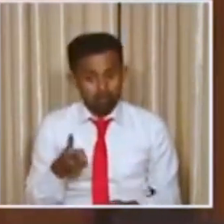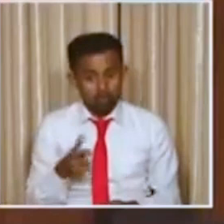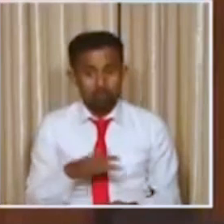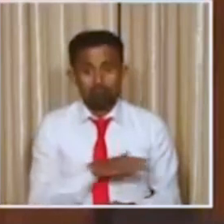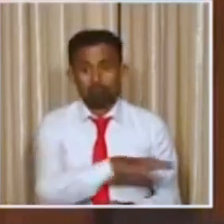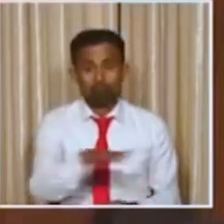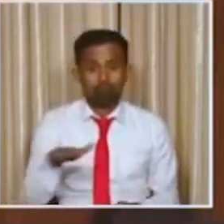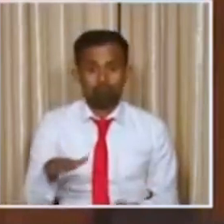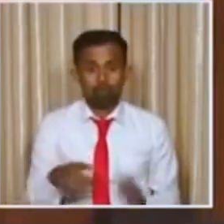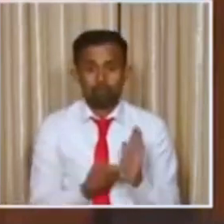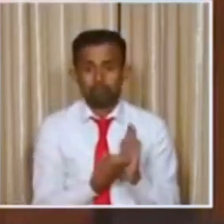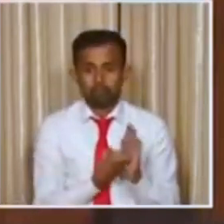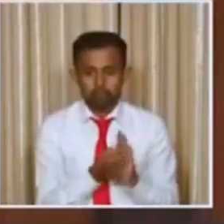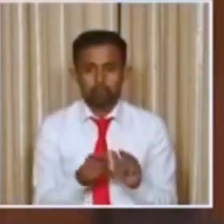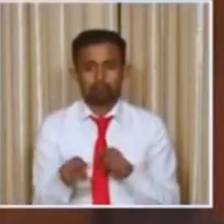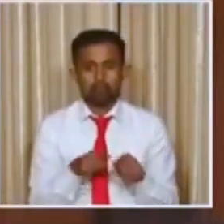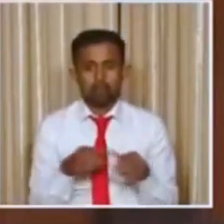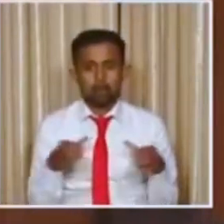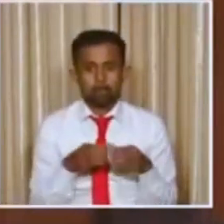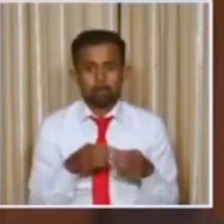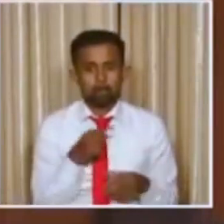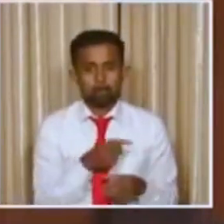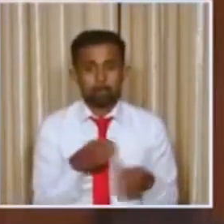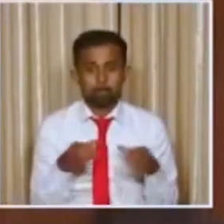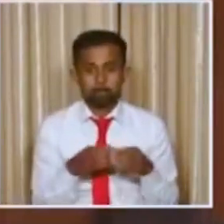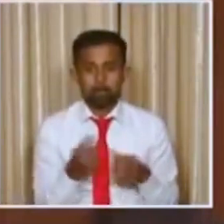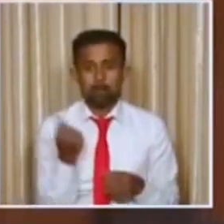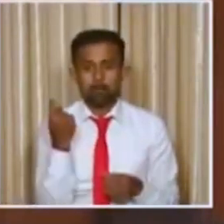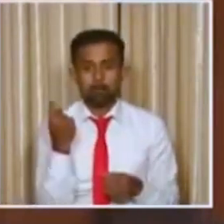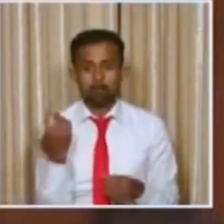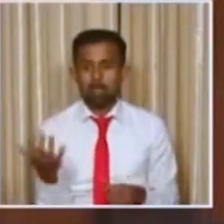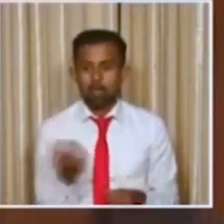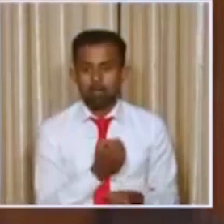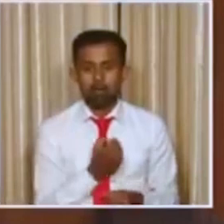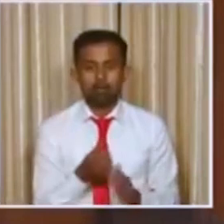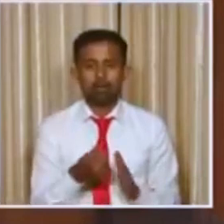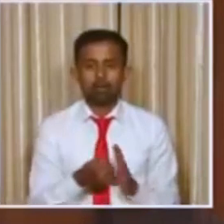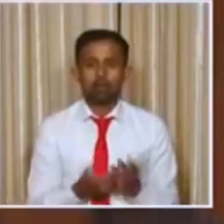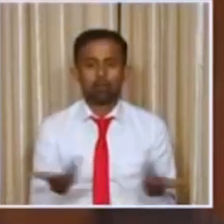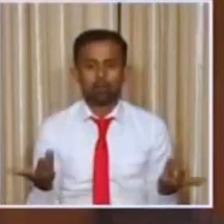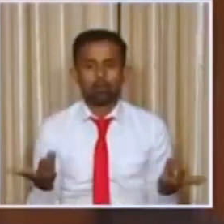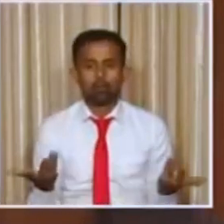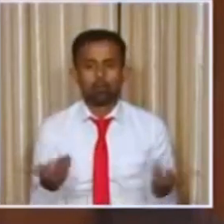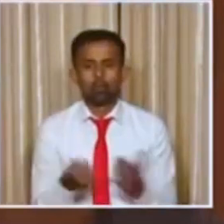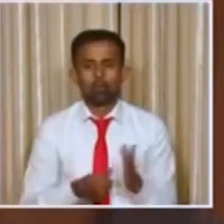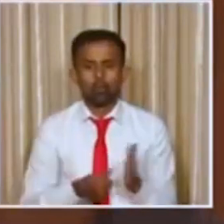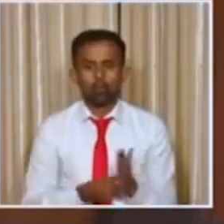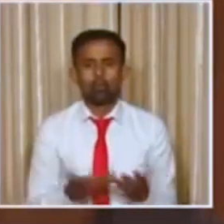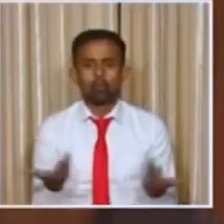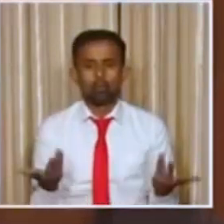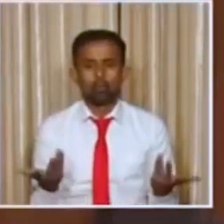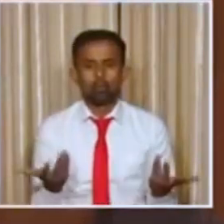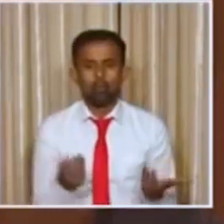இடமாக் நீதி விரோதி இல்லை சார் பக்ஷகட்ட பக்ஷகட்ட பதுவரம் தீரும் இன்னும் ஆன்டி கரப்ஷன் லோ அது அப்பே கரு நீதி எப்படி வந்து அமத்துமா இன்னும் ஆன்டி